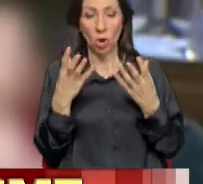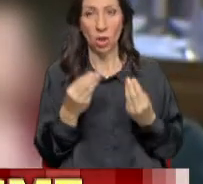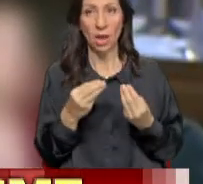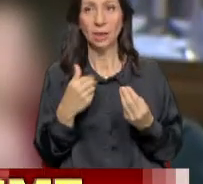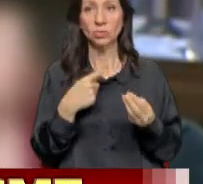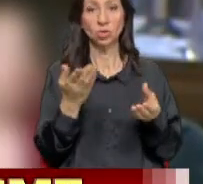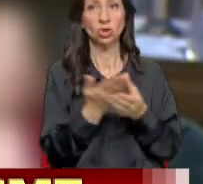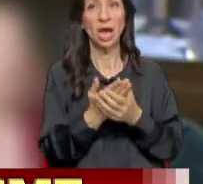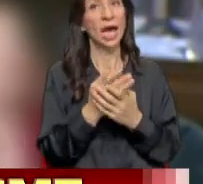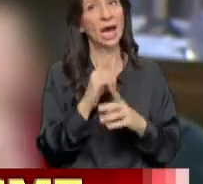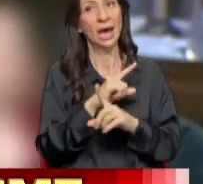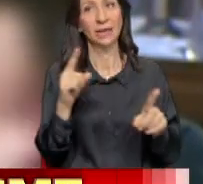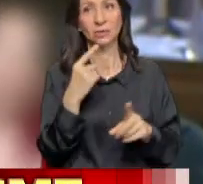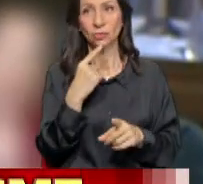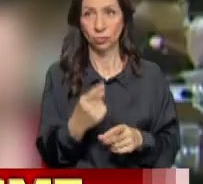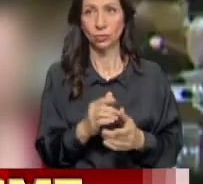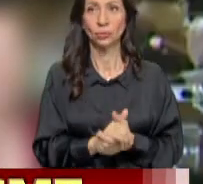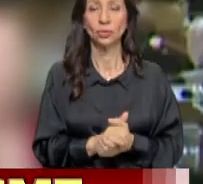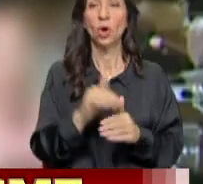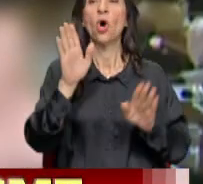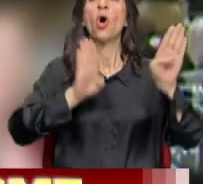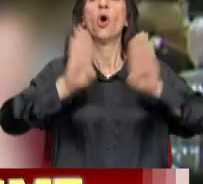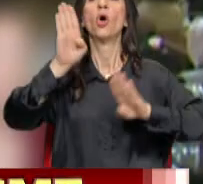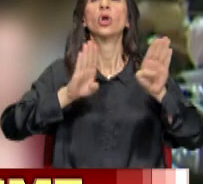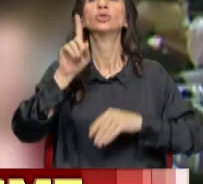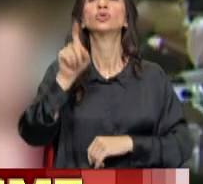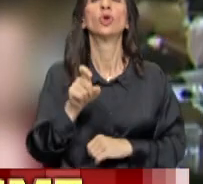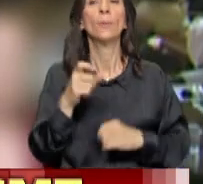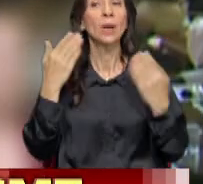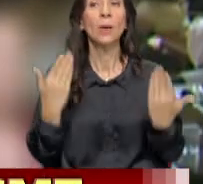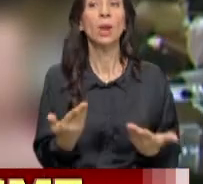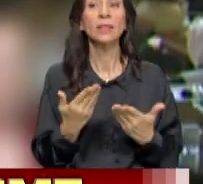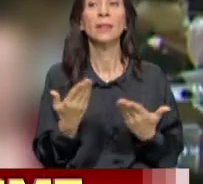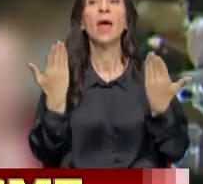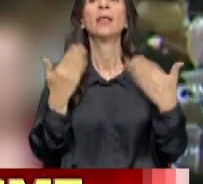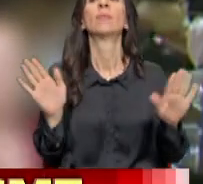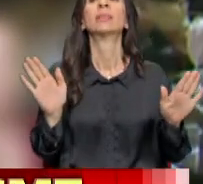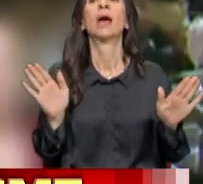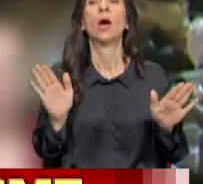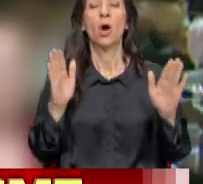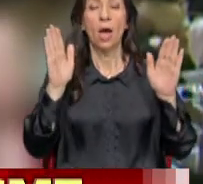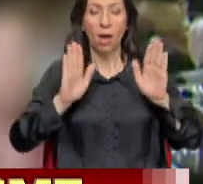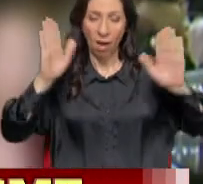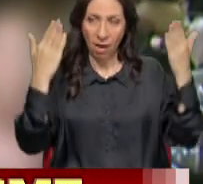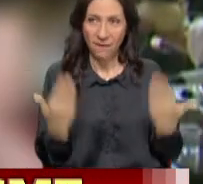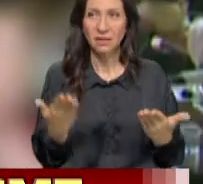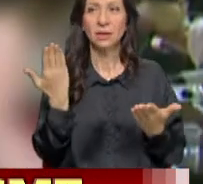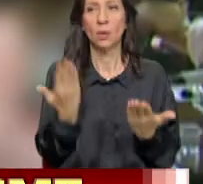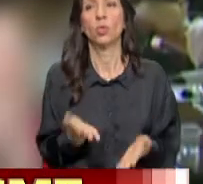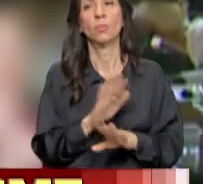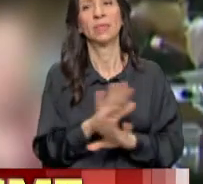olarak dosyaya hayır oyu veriyoruz. Oylarınıza sunuyorum. Kabul edenler, etmeyenler oy çokluğuyla kabul edilmiştir.